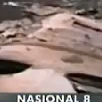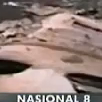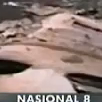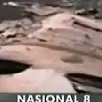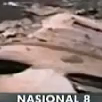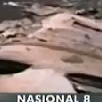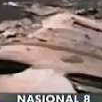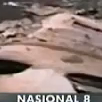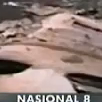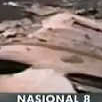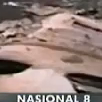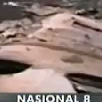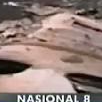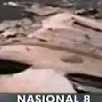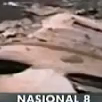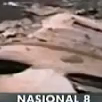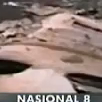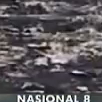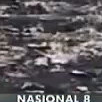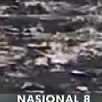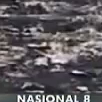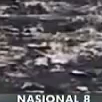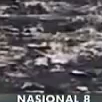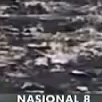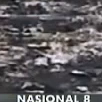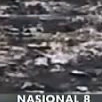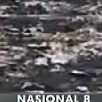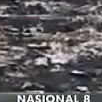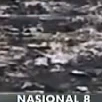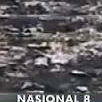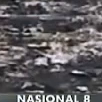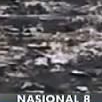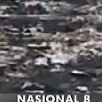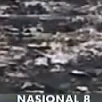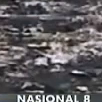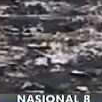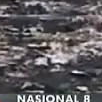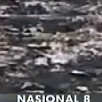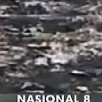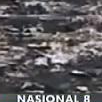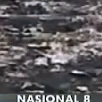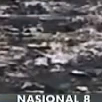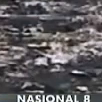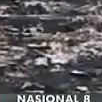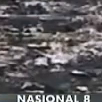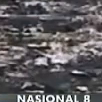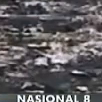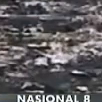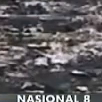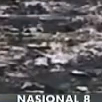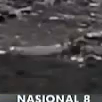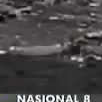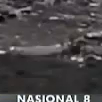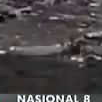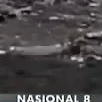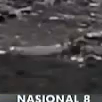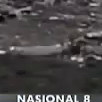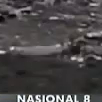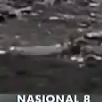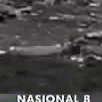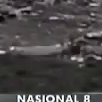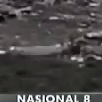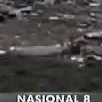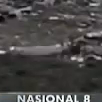menurut laman sesawang lembaga keselamatan Belanda laporan bertajuk about the Investigation itu akan diterbitkan dalam bahasa Inggris